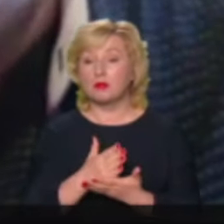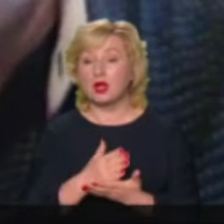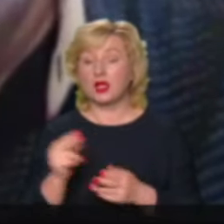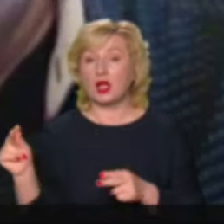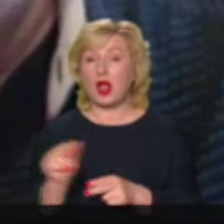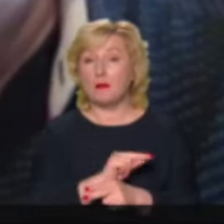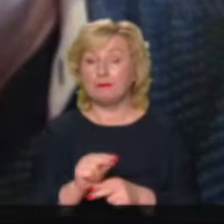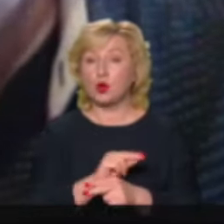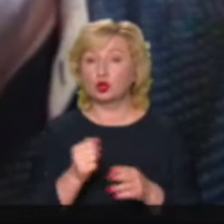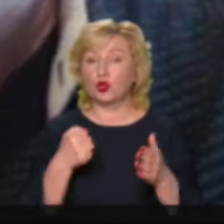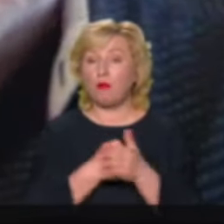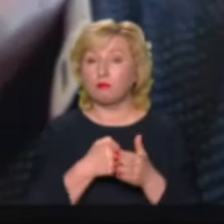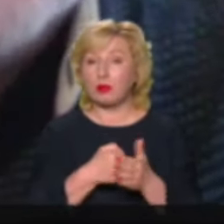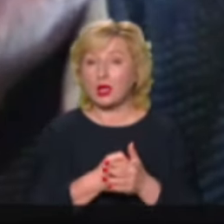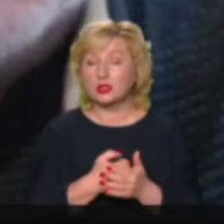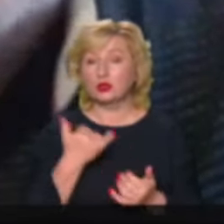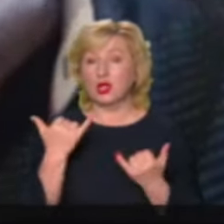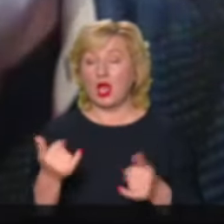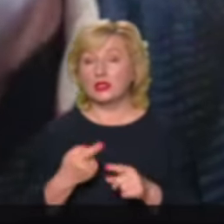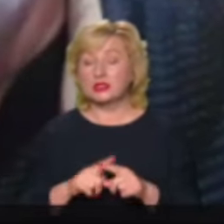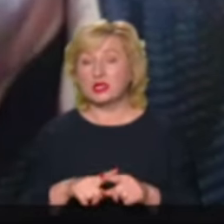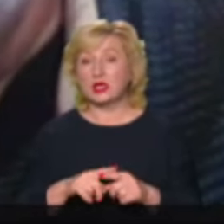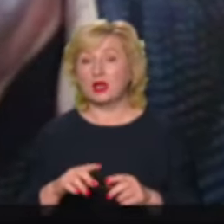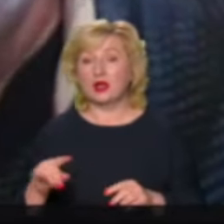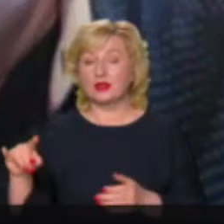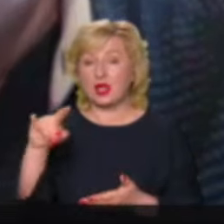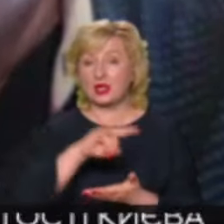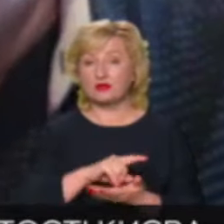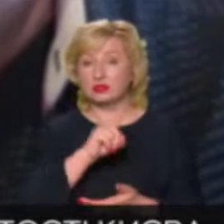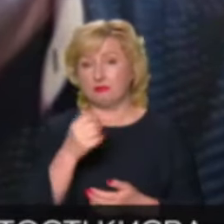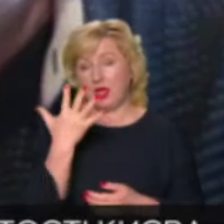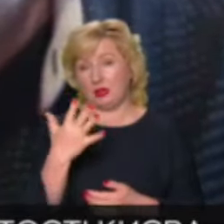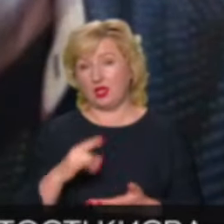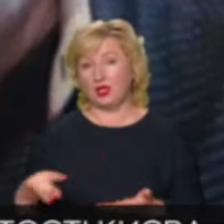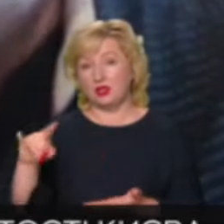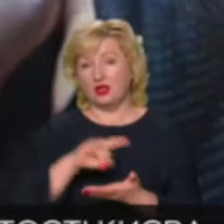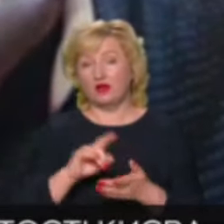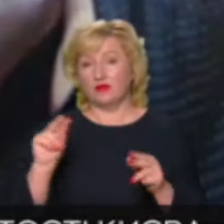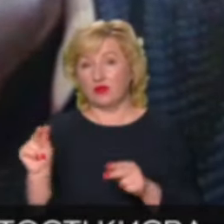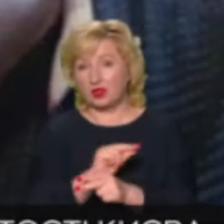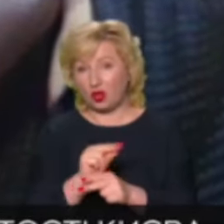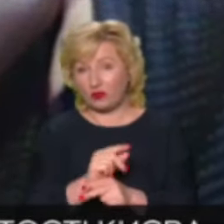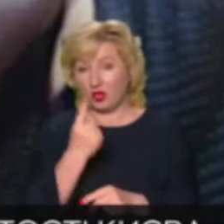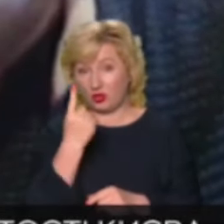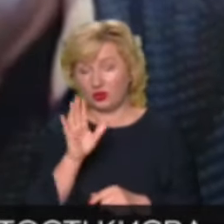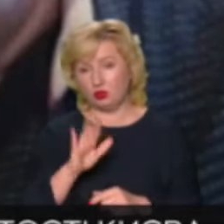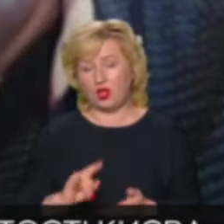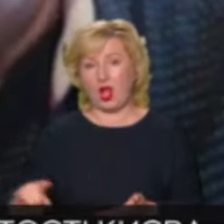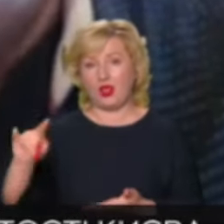базу для цих літаків, щоб там з 5 літаків відновити один, і він буде літати.